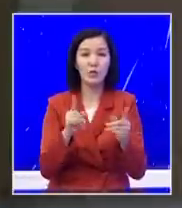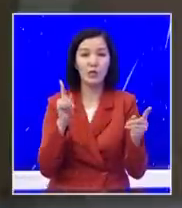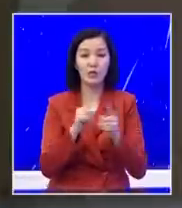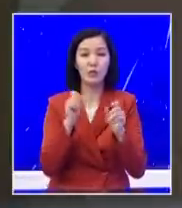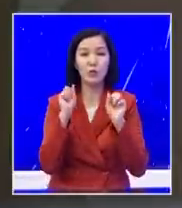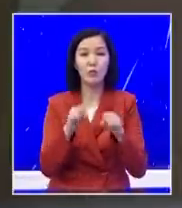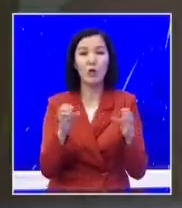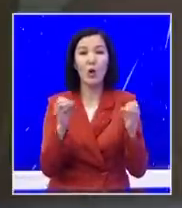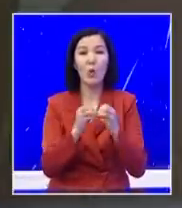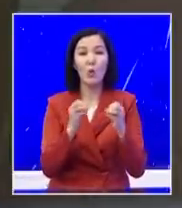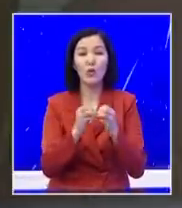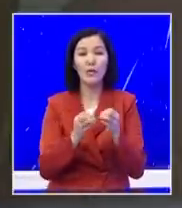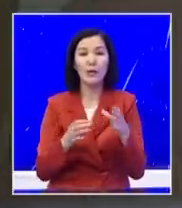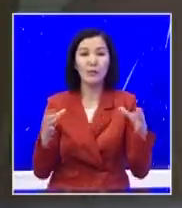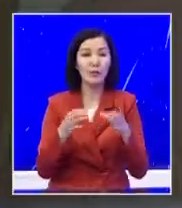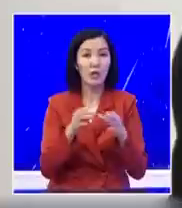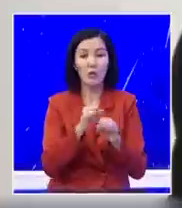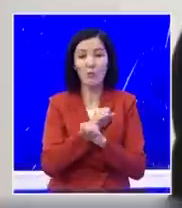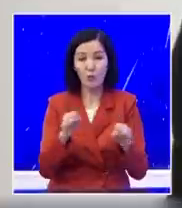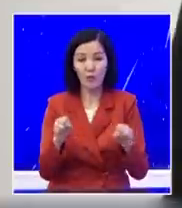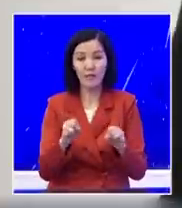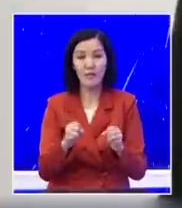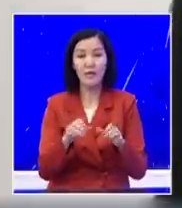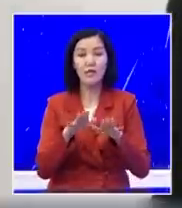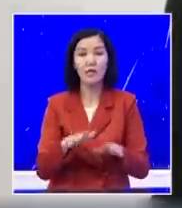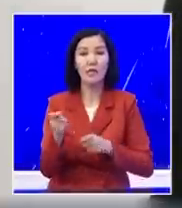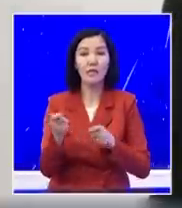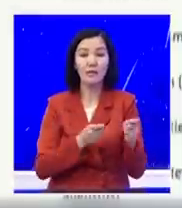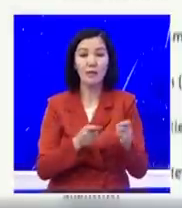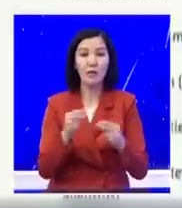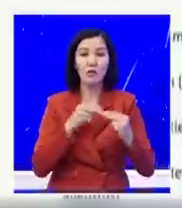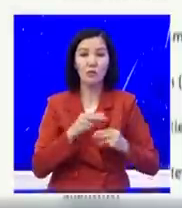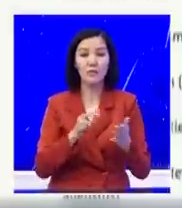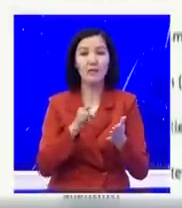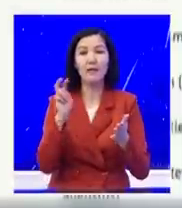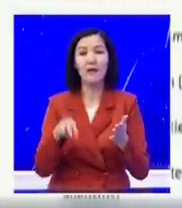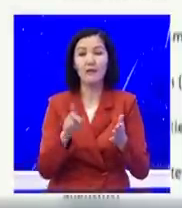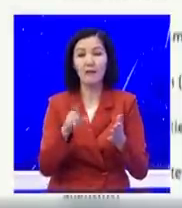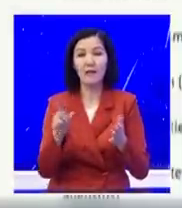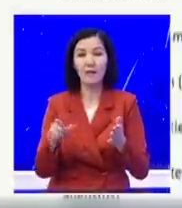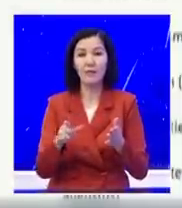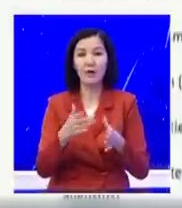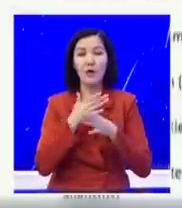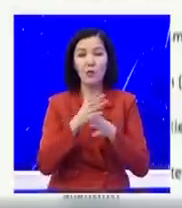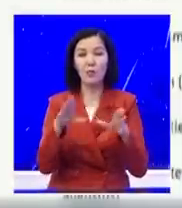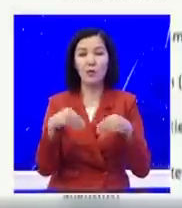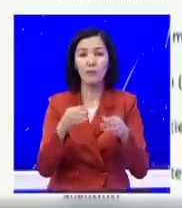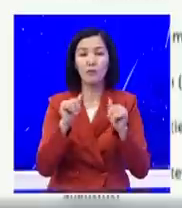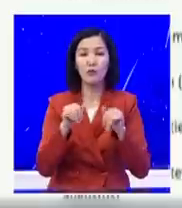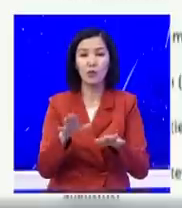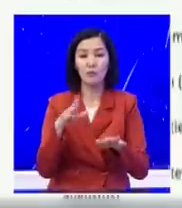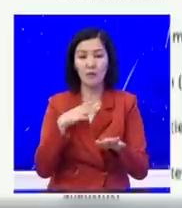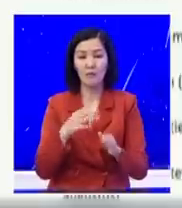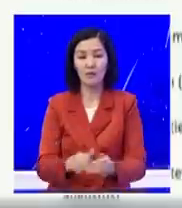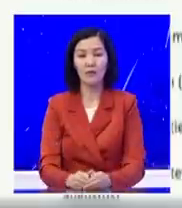дейін 10 кісіден артық жиналуға болмайтын еді. Сондай-ақ жергілікті билік жұмысынан айырылған адамдарға өтемақы төлеу туралы шешім